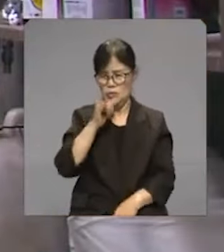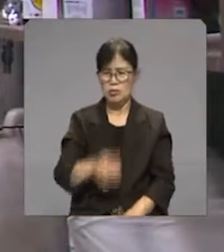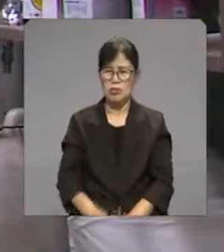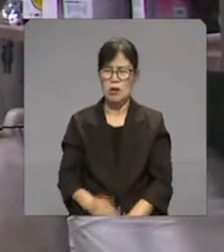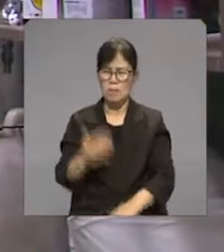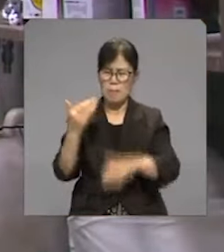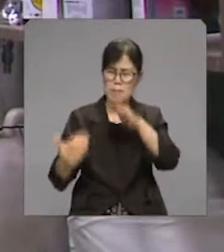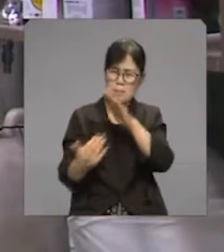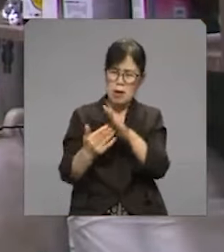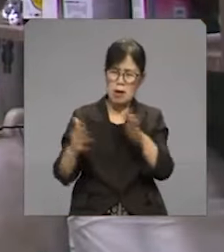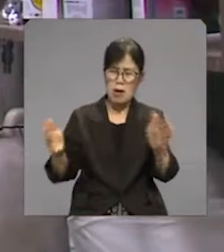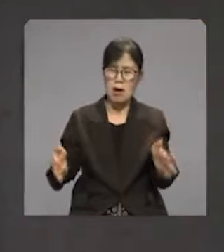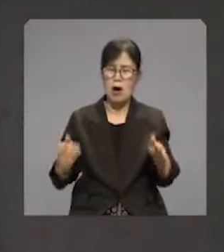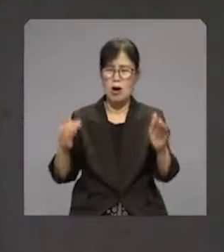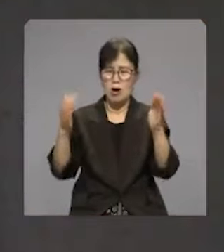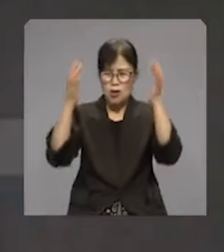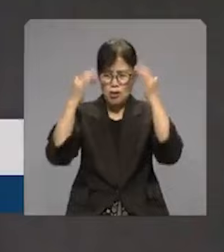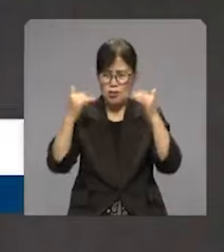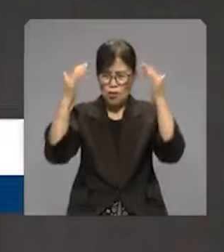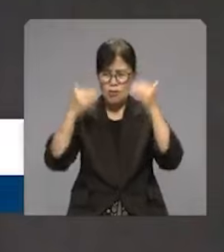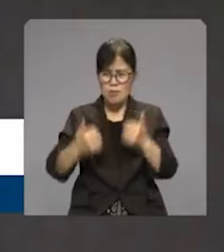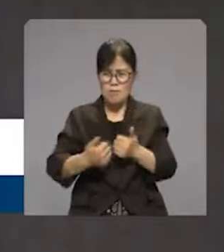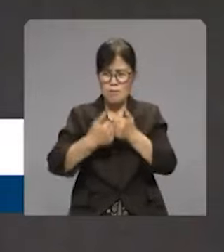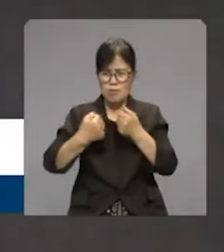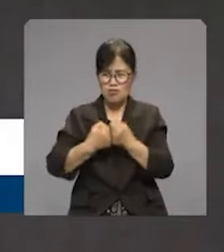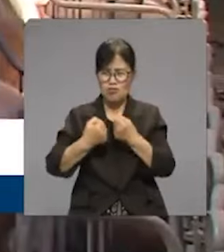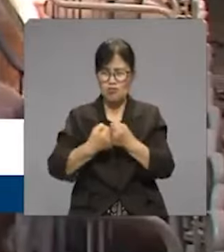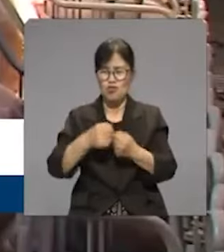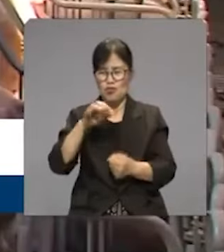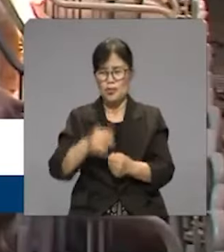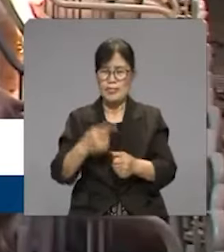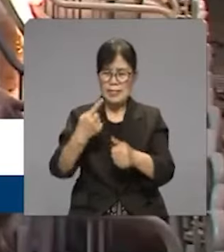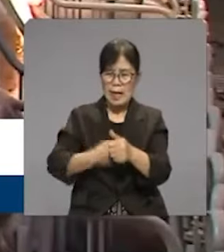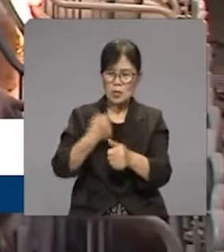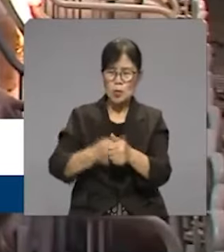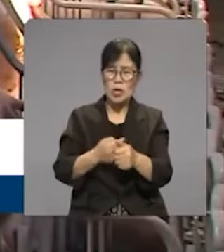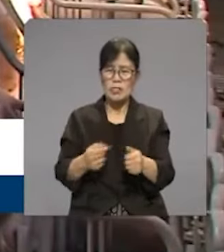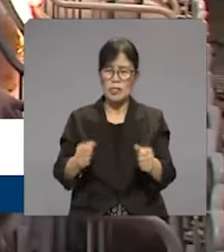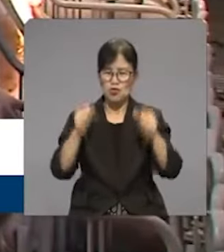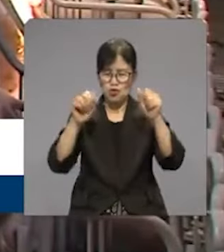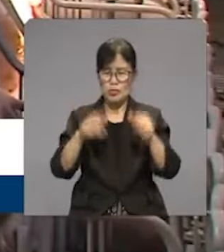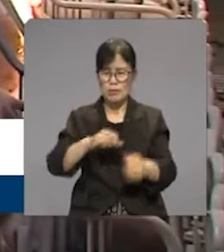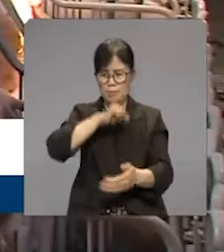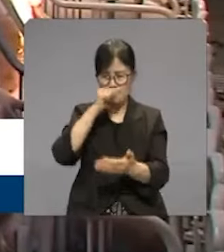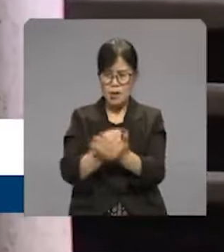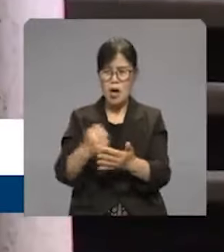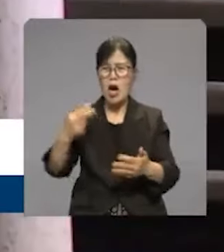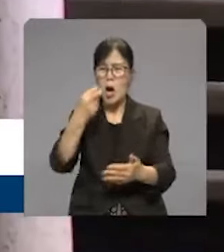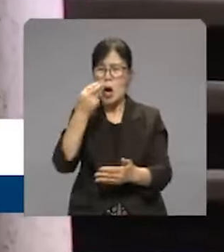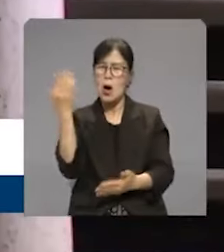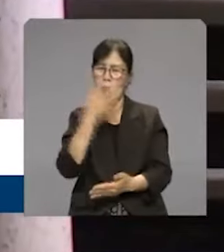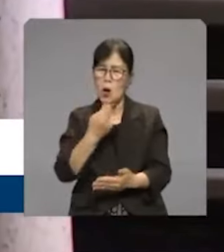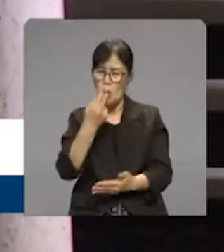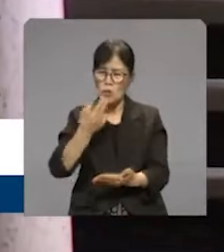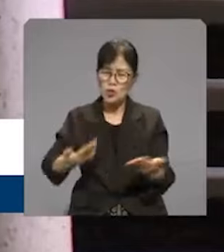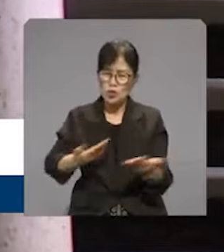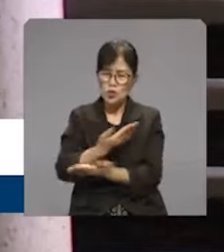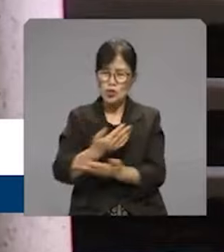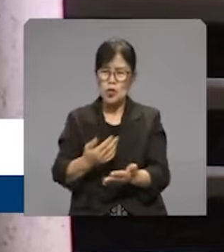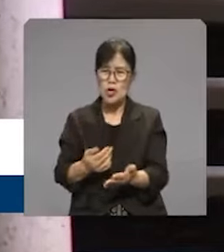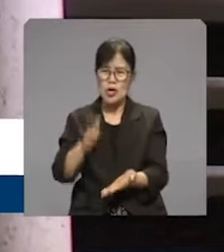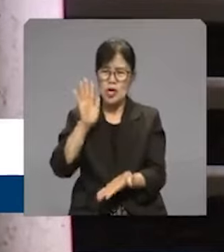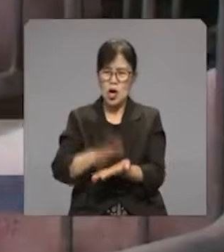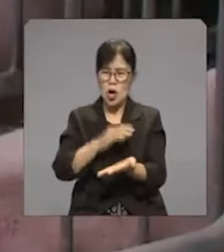최첨단 시설로 더위와 맞서는 곳도 있습니다. 자동화된 축사는 최적화된 공기를 투입하고 열